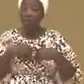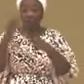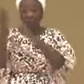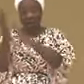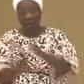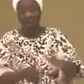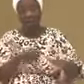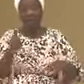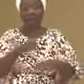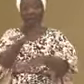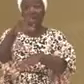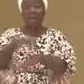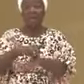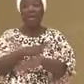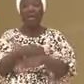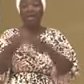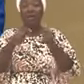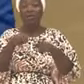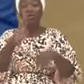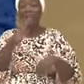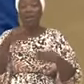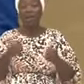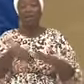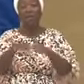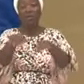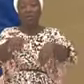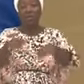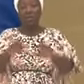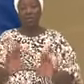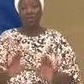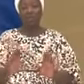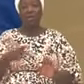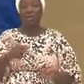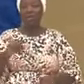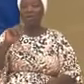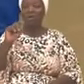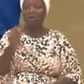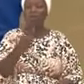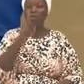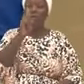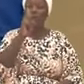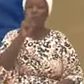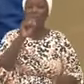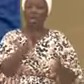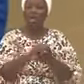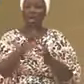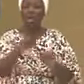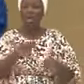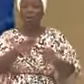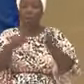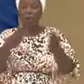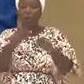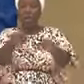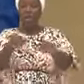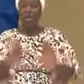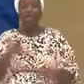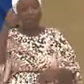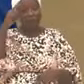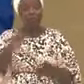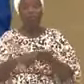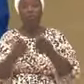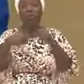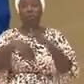et j'ai maintenant soutenant les plus craints le seul qui peut ouvrir les épîtres pour copier en sorte